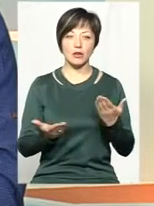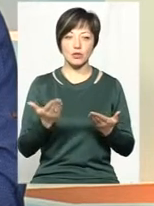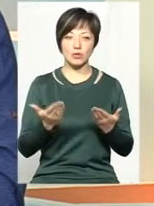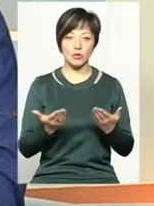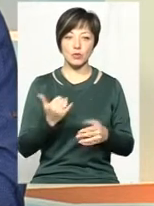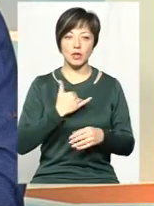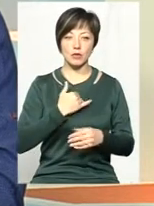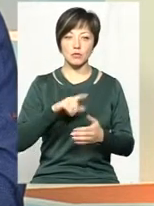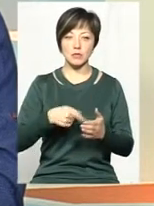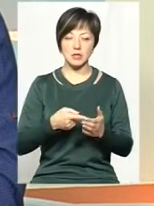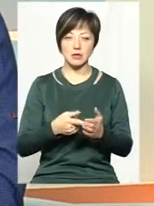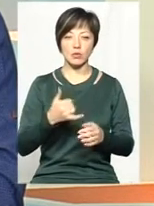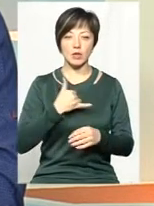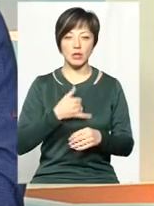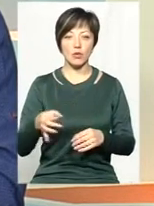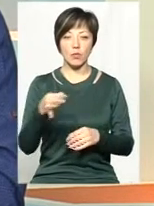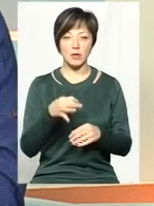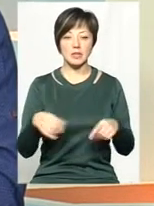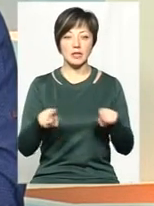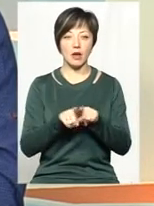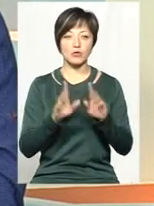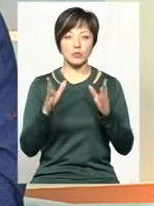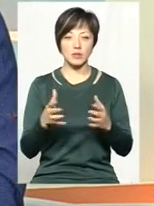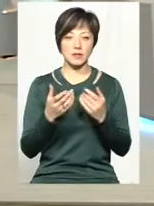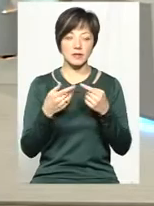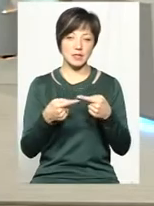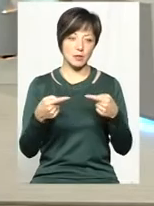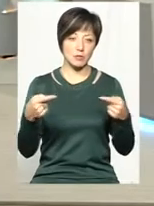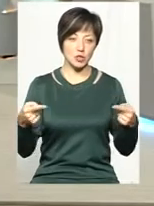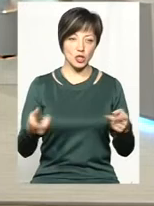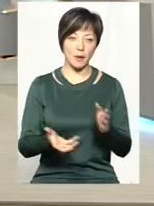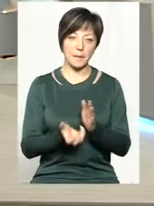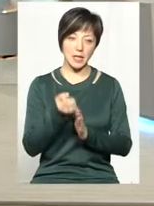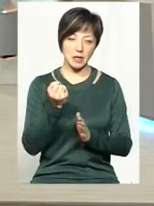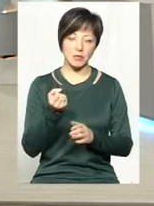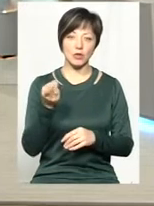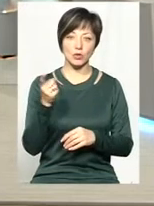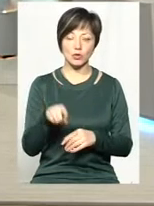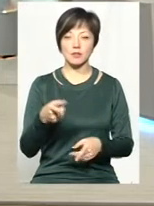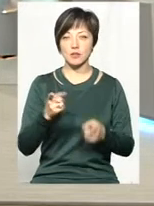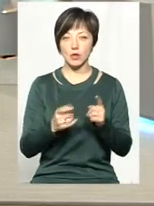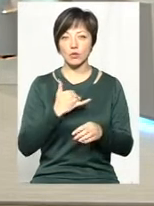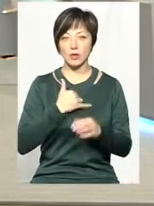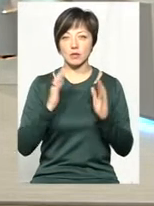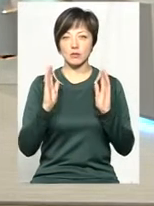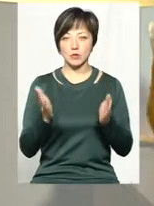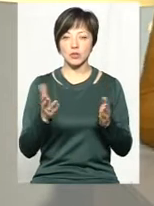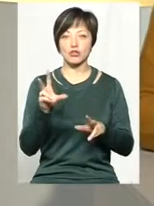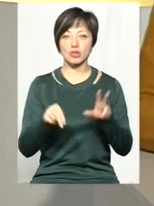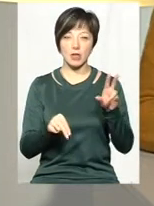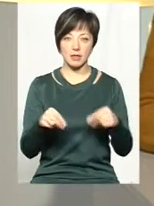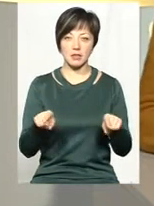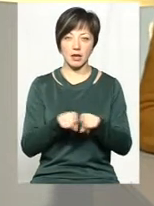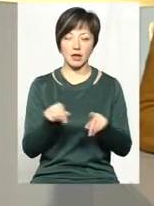в нашому місті, в нашій області також буде така всебічна підтримка, то, звичайно, у нас будуть… Теж є шанси піти на